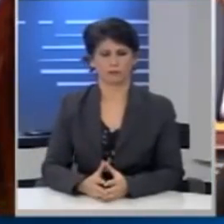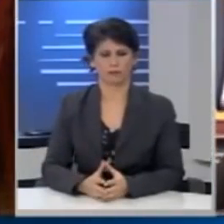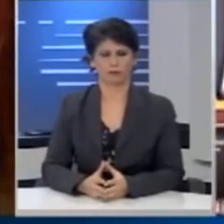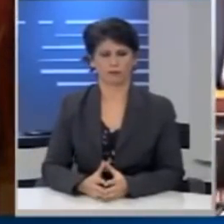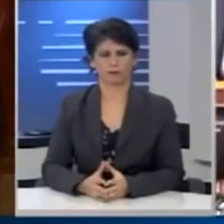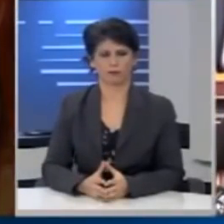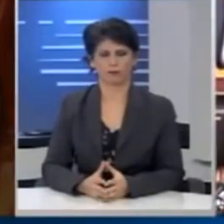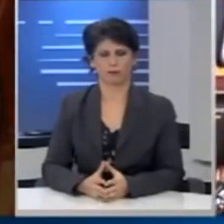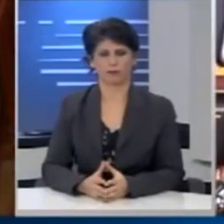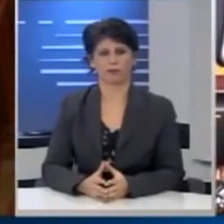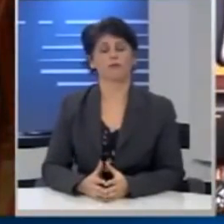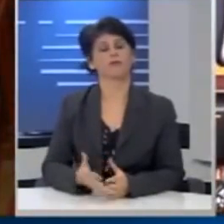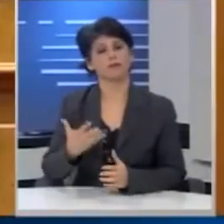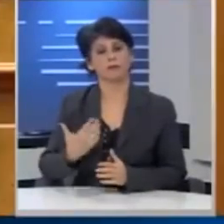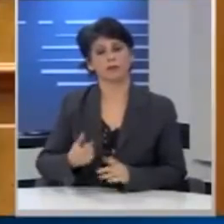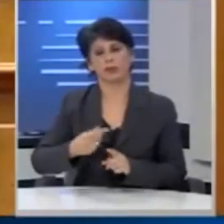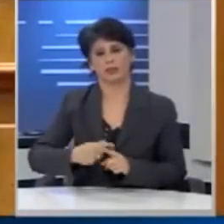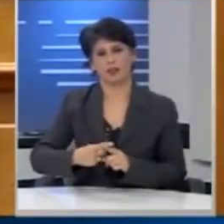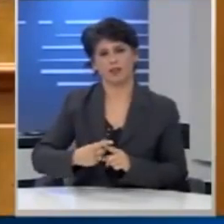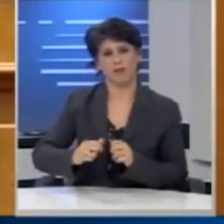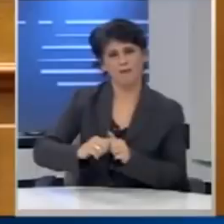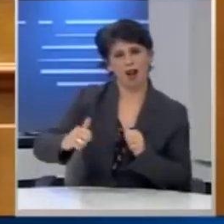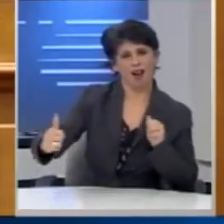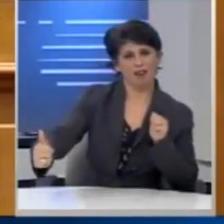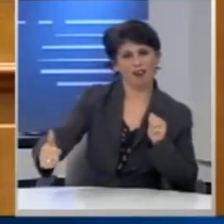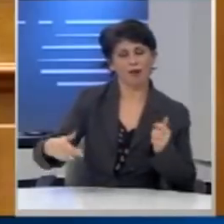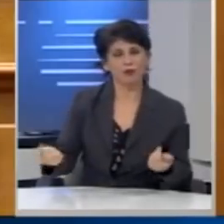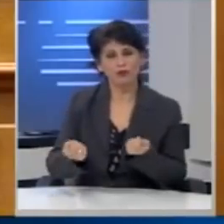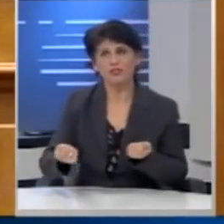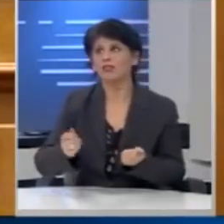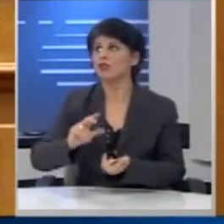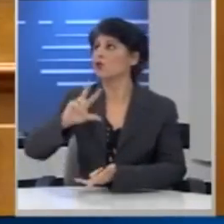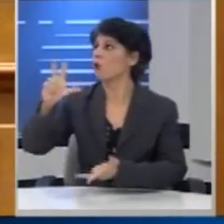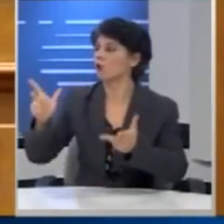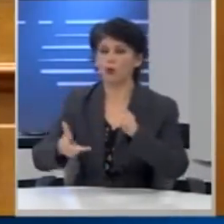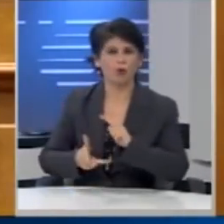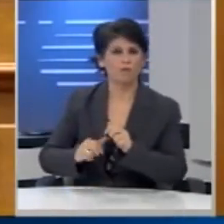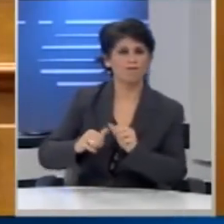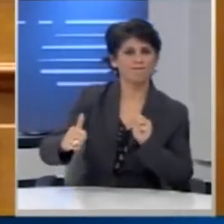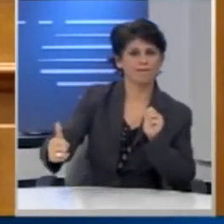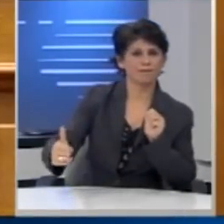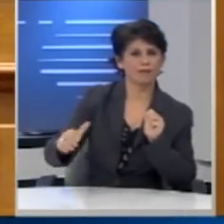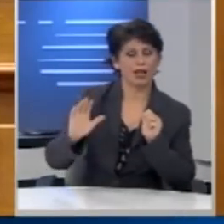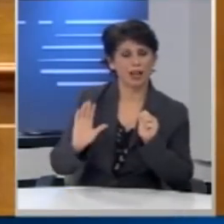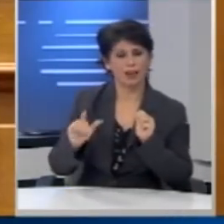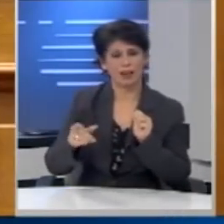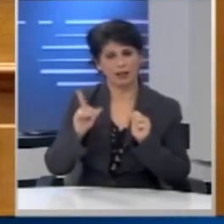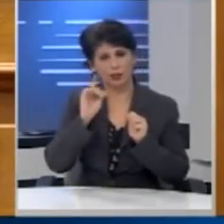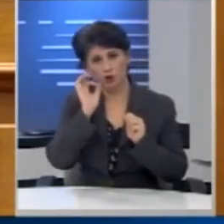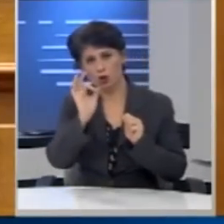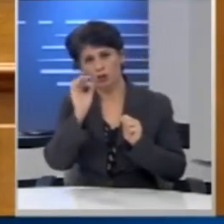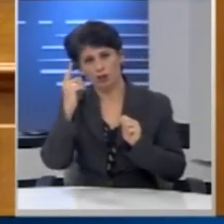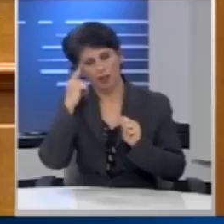που κράτησαν τη χώρα μακριά από τα δρόμενα στον υπόλοιπο κόσμο. Όμως είναι στόχοι